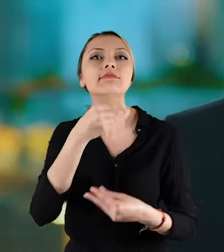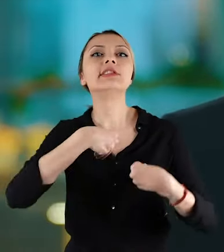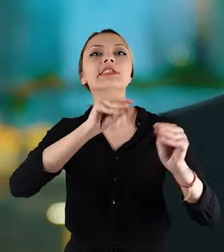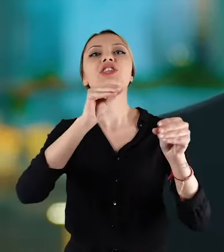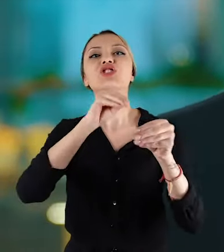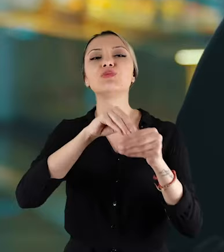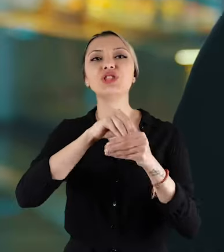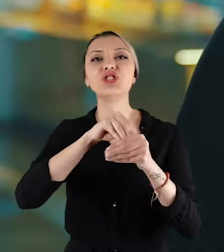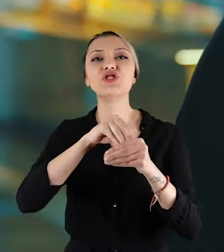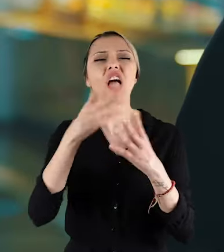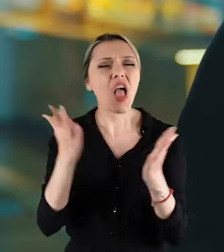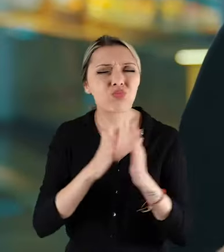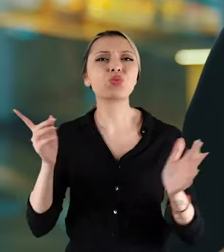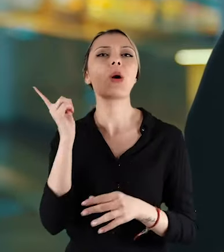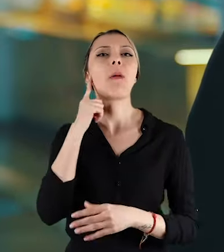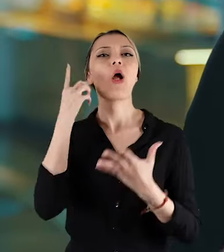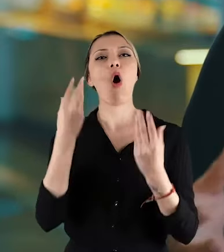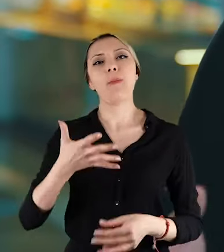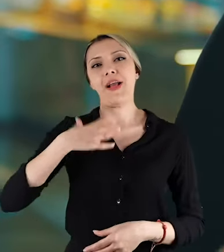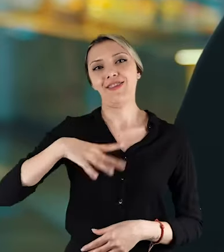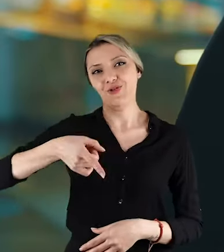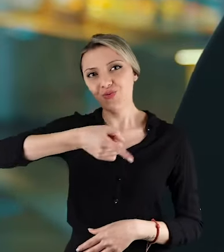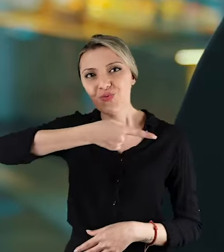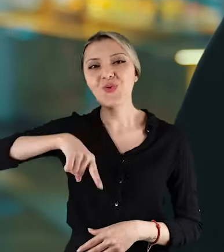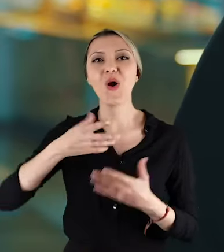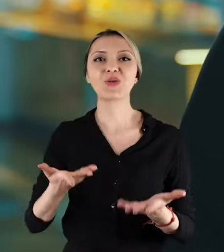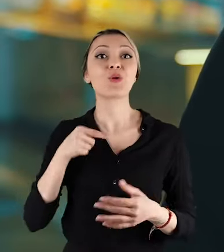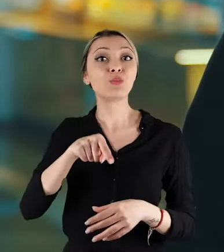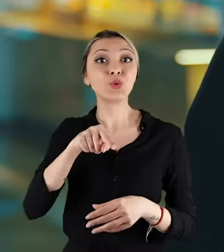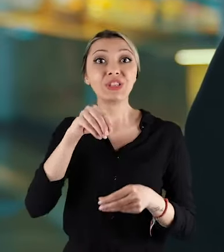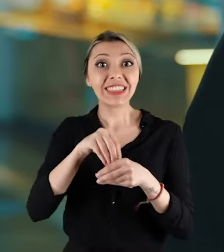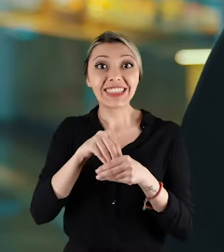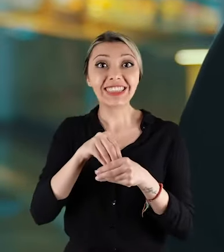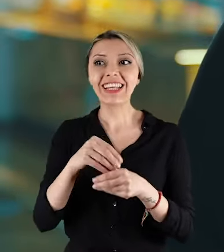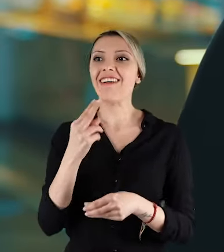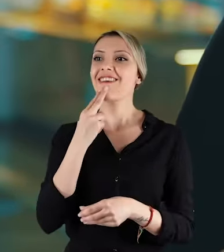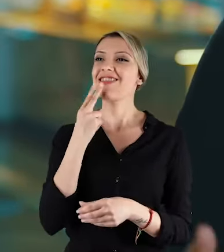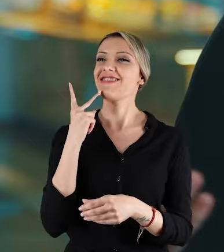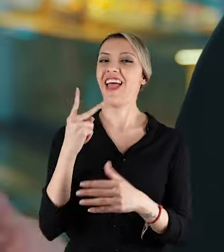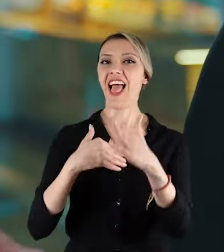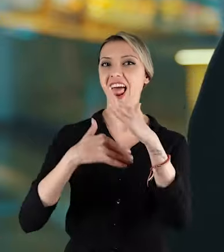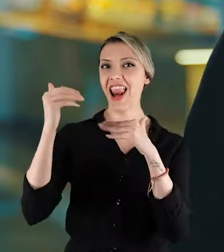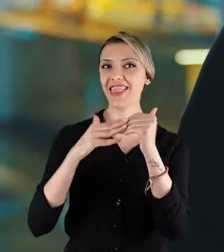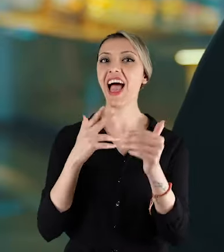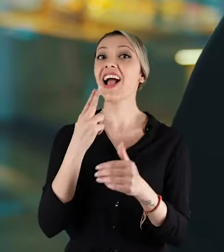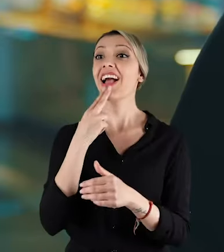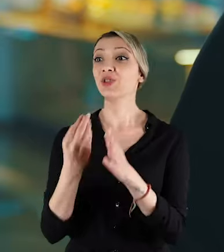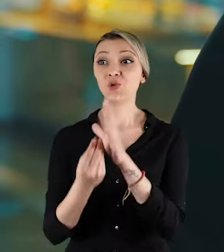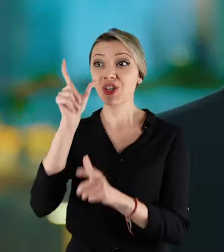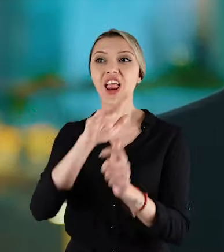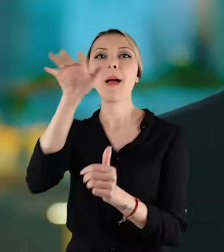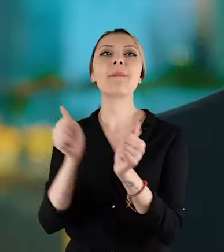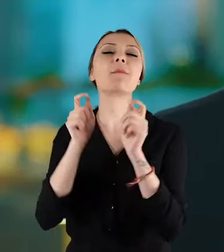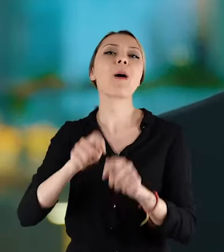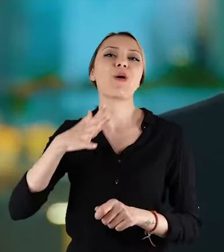ulaştırıcısı anlamında en büyük marka olmak, en büyük platform olmak ve bunu da kadınların elinden olarak kadın üreticilerle birlikte başarmak